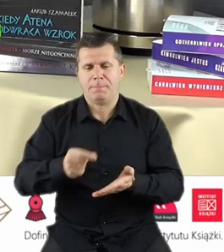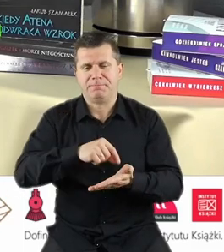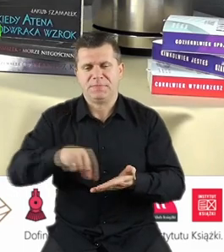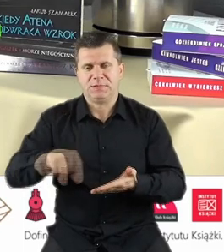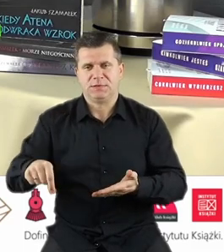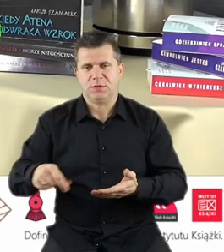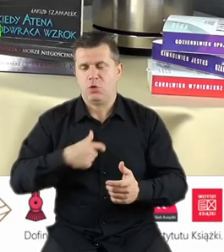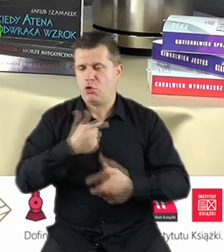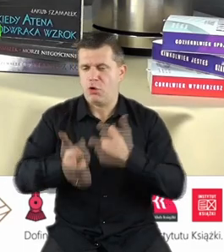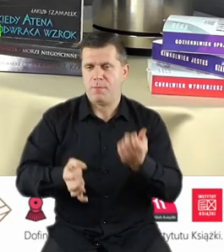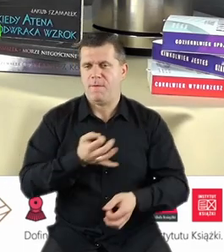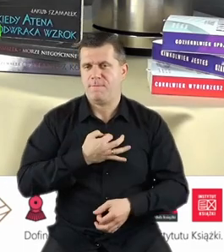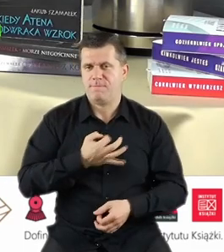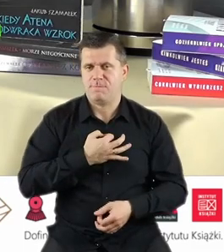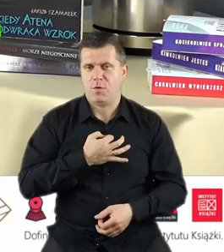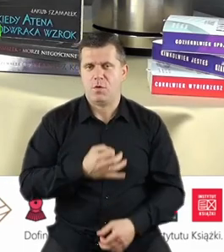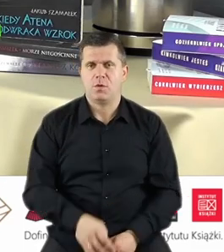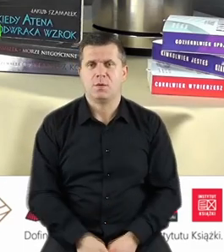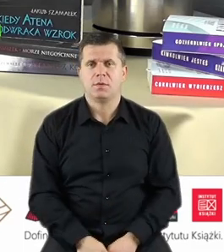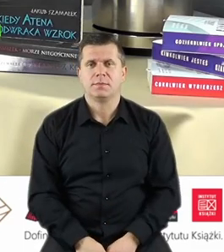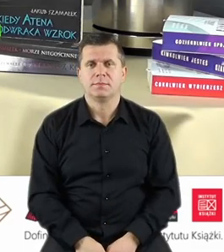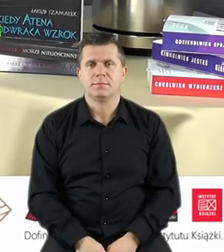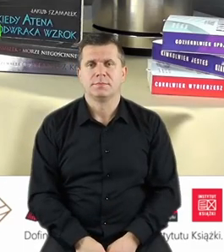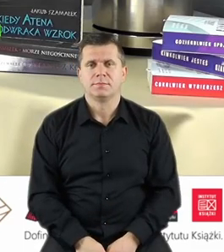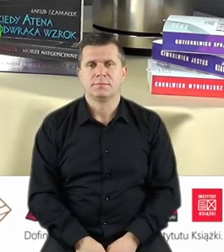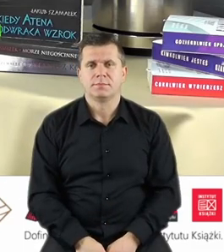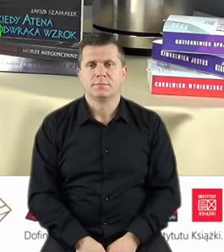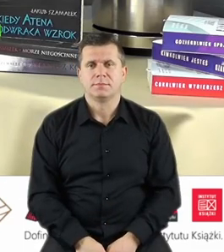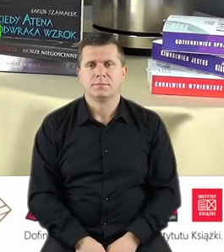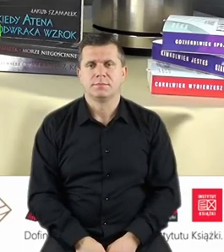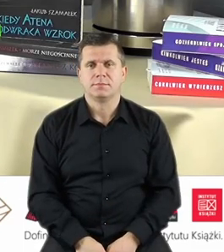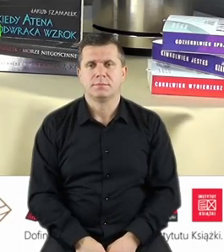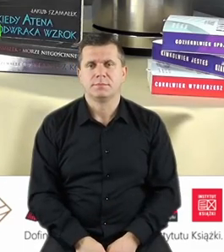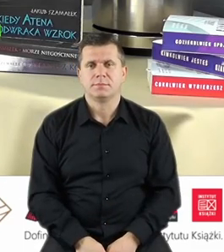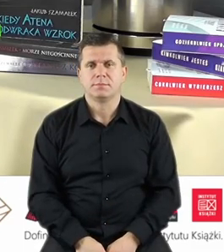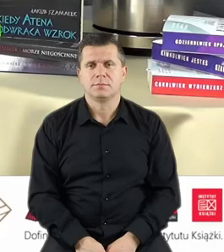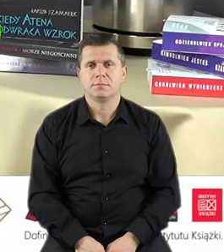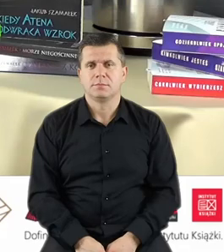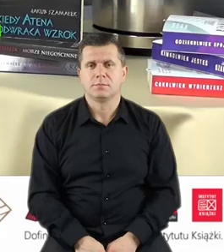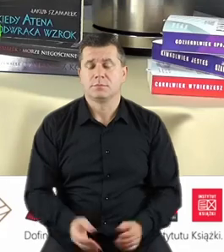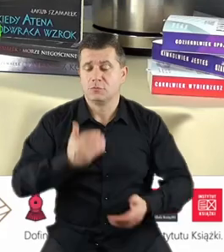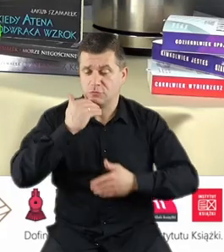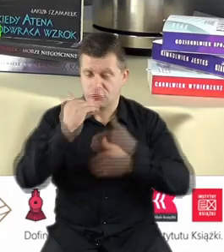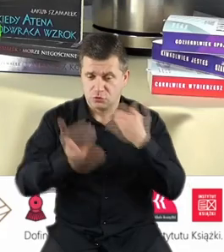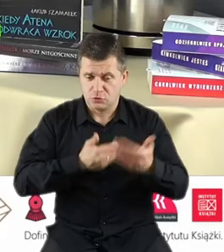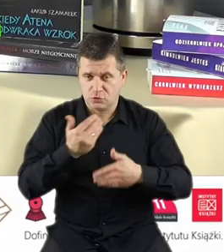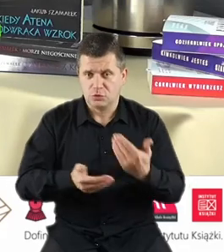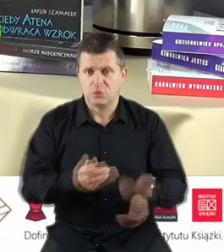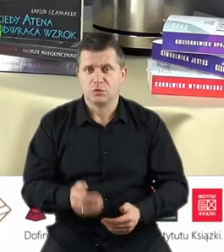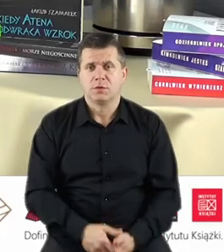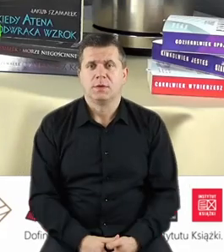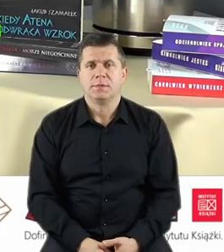robię swoje, ale jakby nie. Życzę oczywiście.